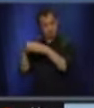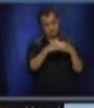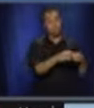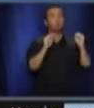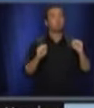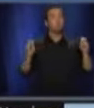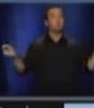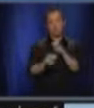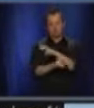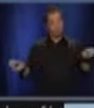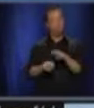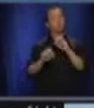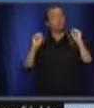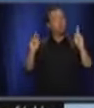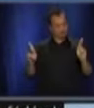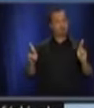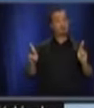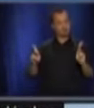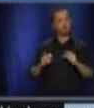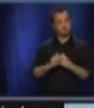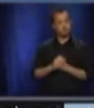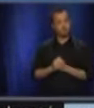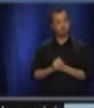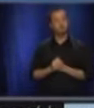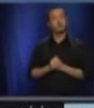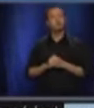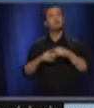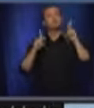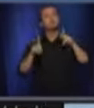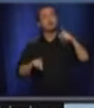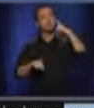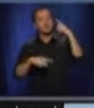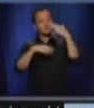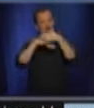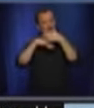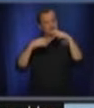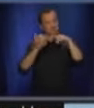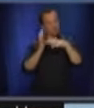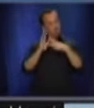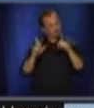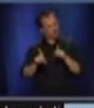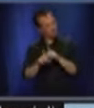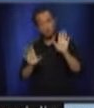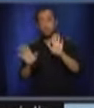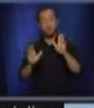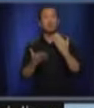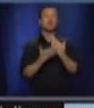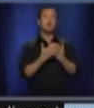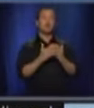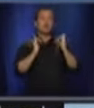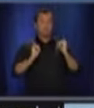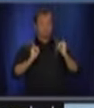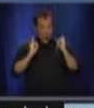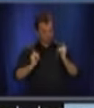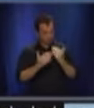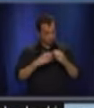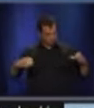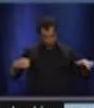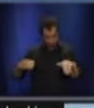seraient attendus qu'on soit plus restrictif dans leur range, mais on ne le fait pas. ces activités, on le croit, sont